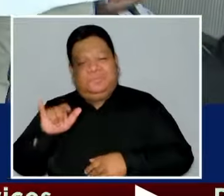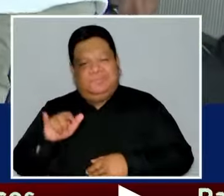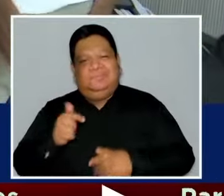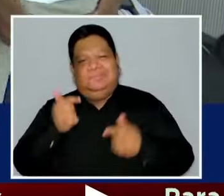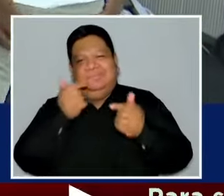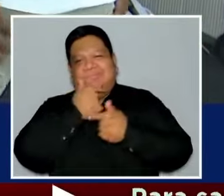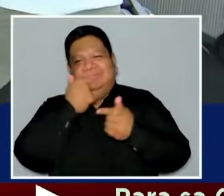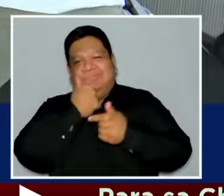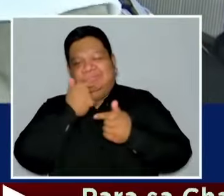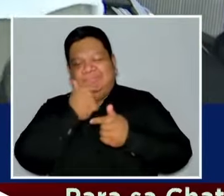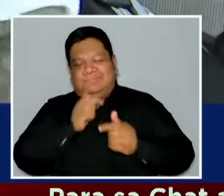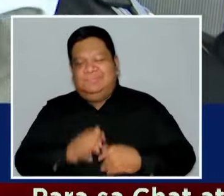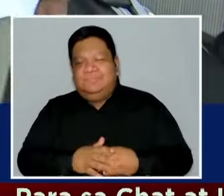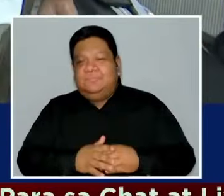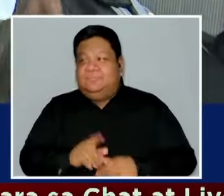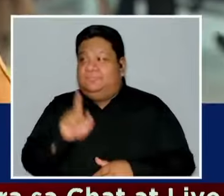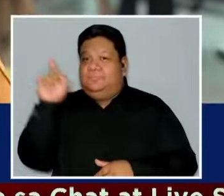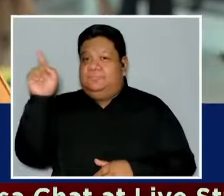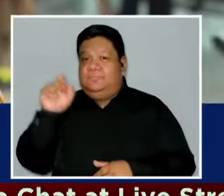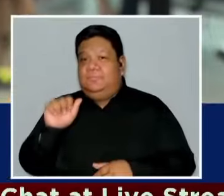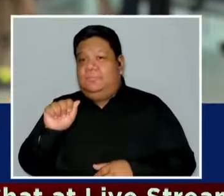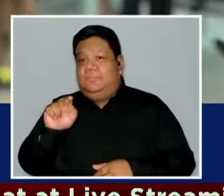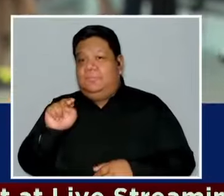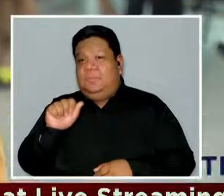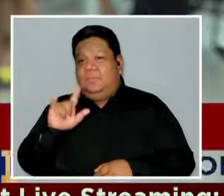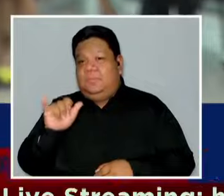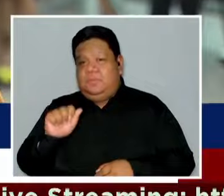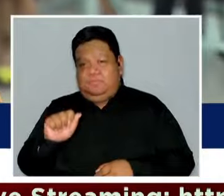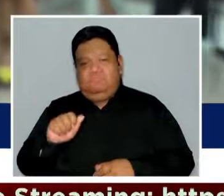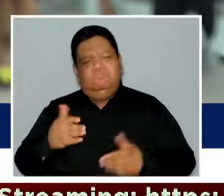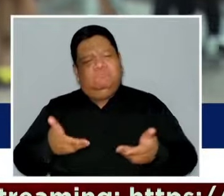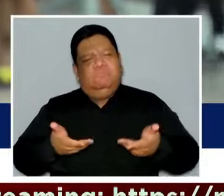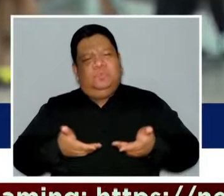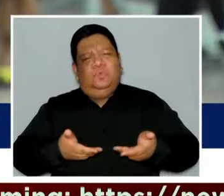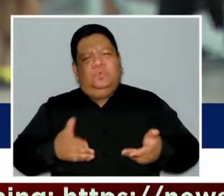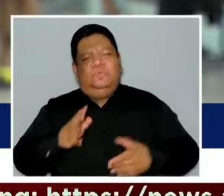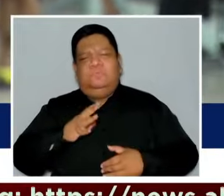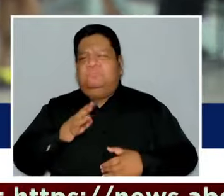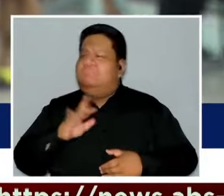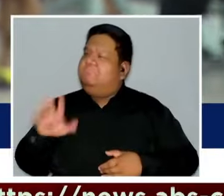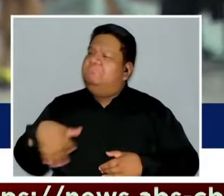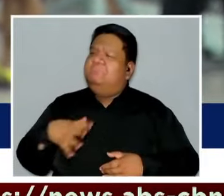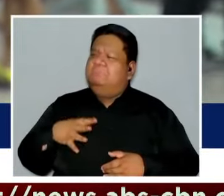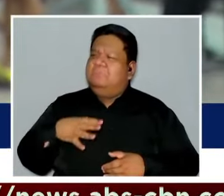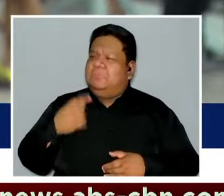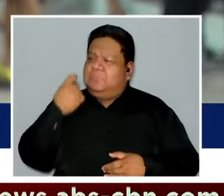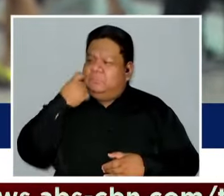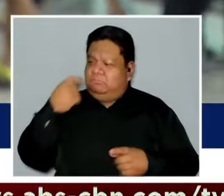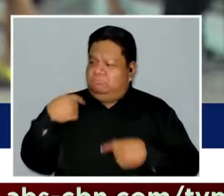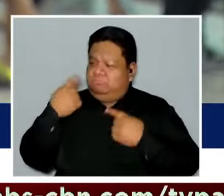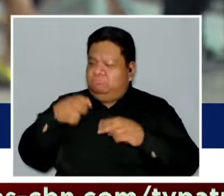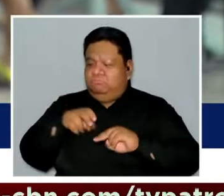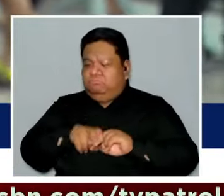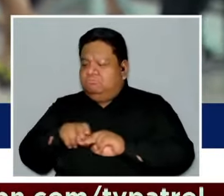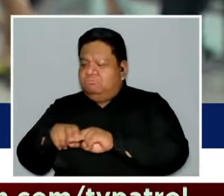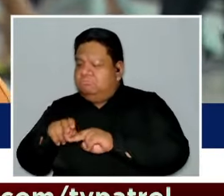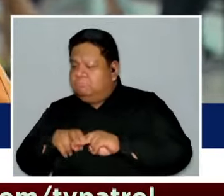Si Annalisa, nag-shorts pa. Feeling ko safe naman na dahil naka-short ako, kanina pa ako nakaupo,